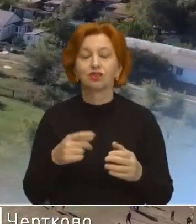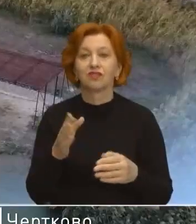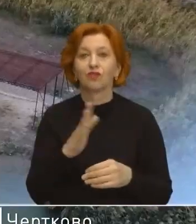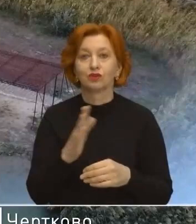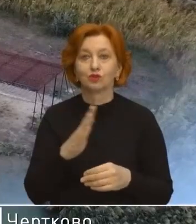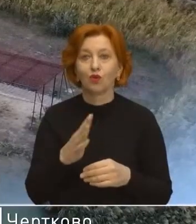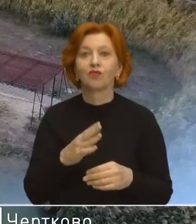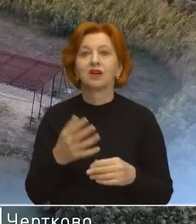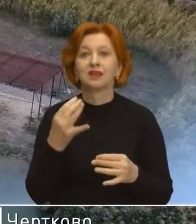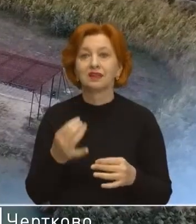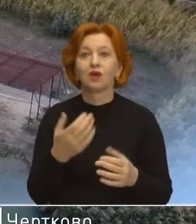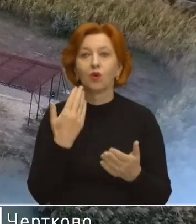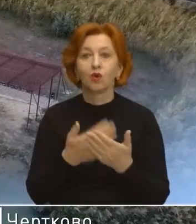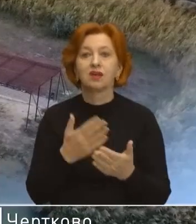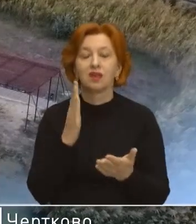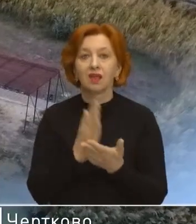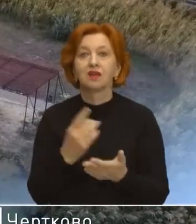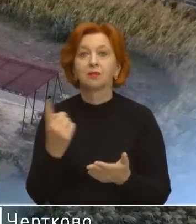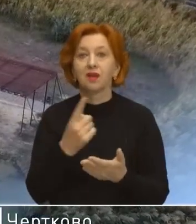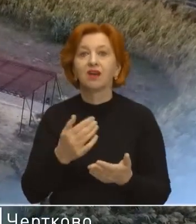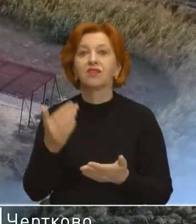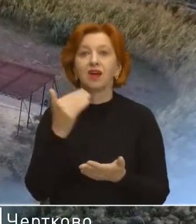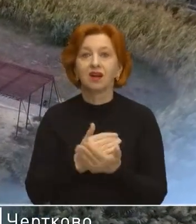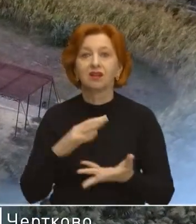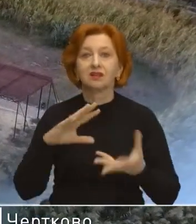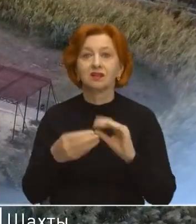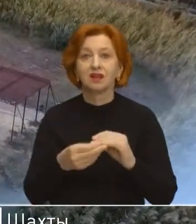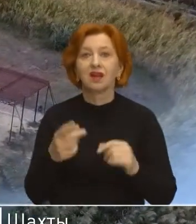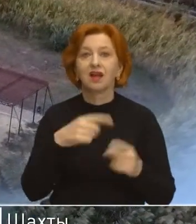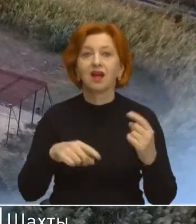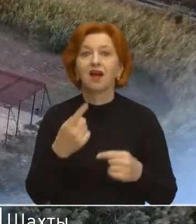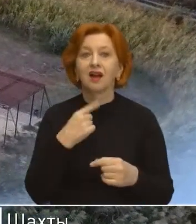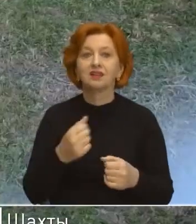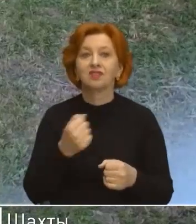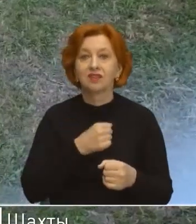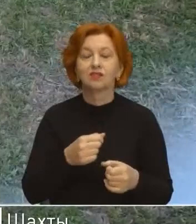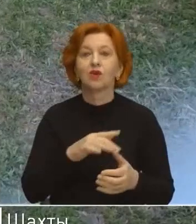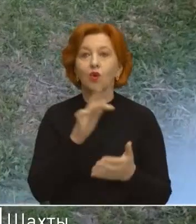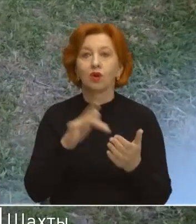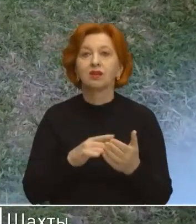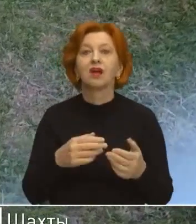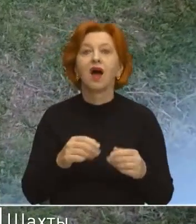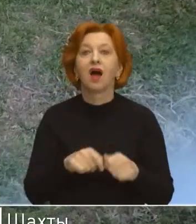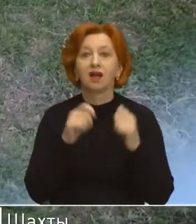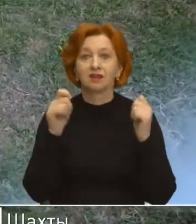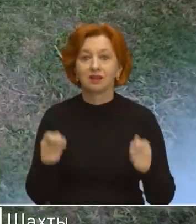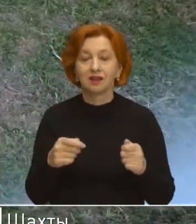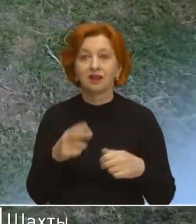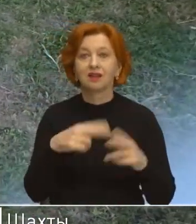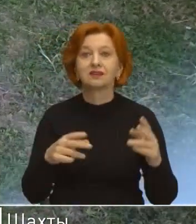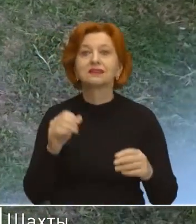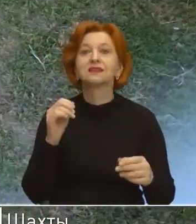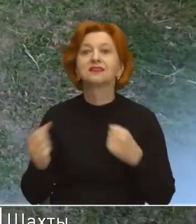спорта. Нужно отметить, что уже есть первые результаты. В поселке Красногорняцке и городе Шахты открыли спорт-объекты с уличными